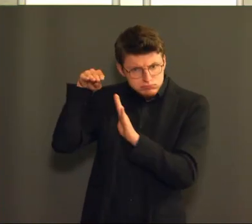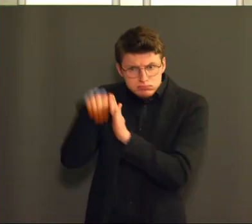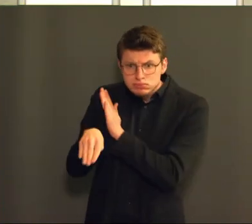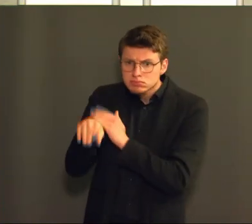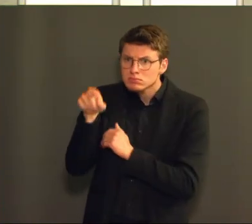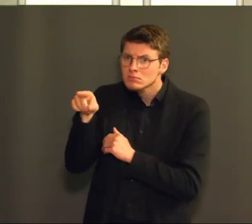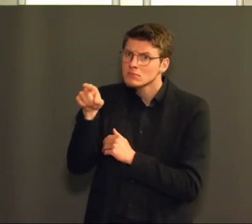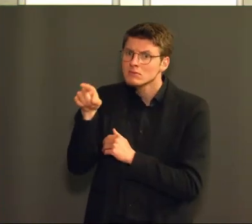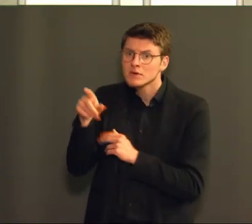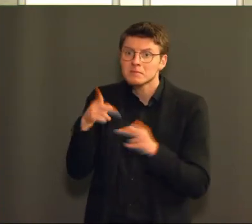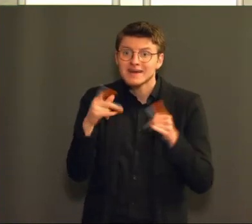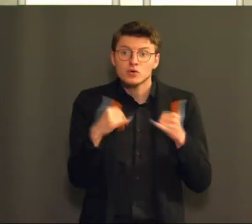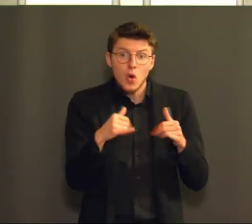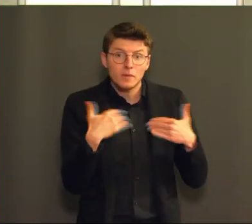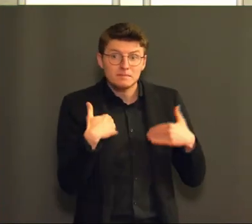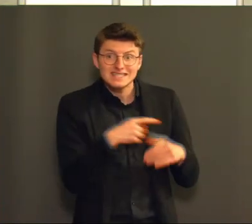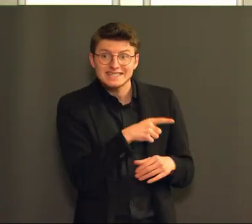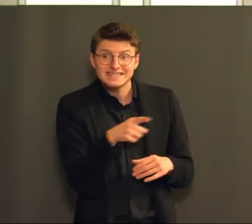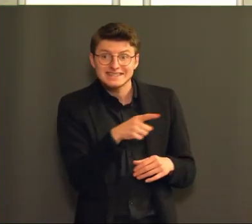nog lichte toenames zijn.